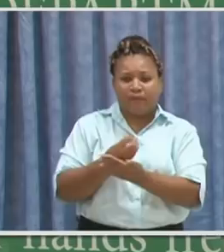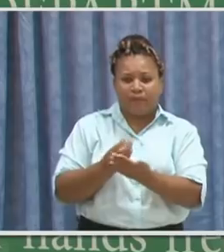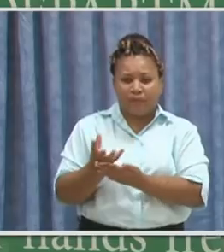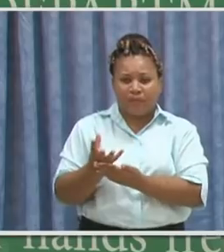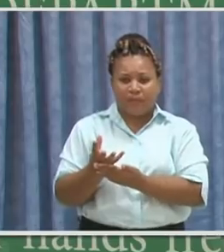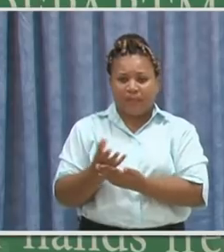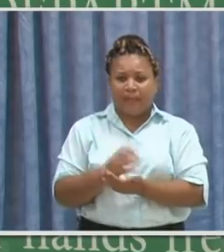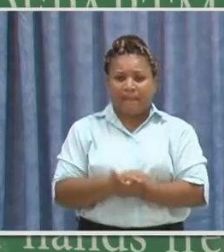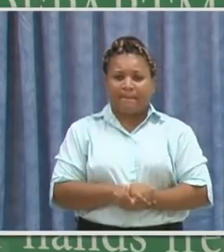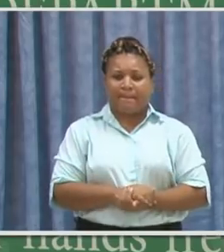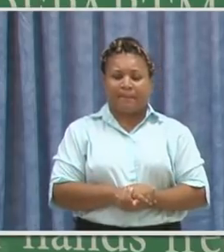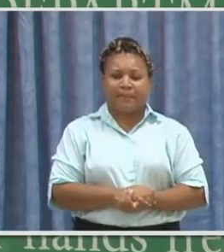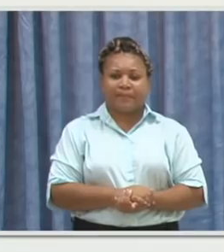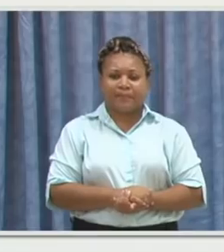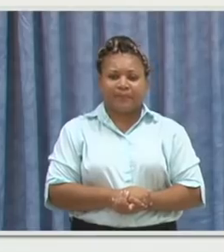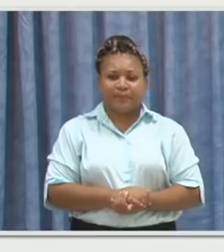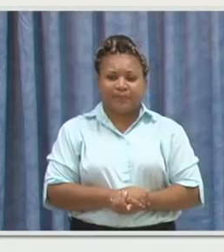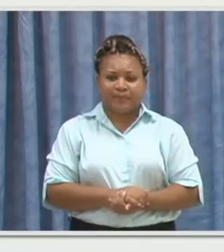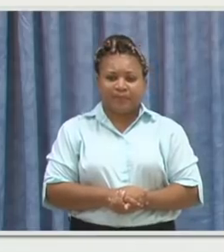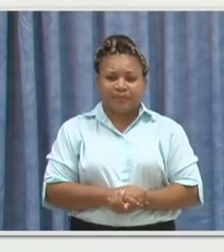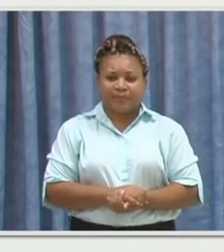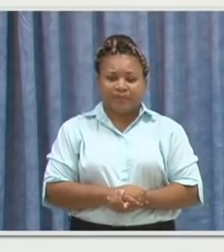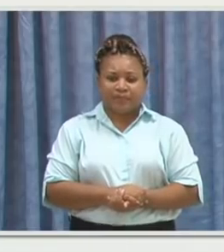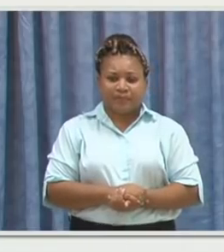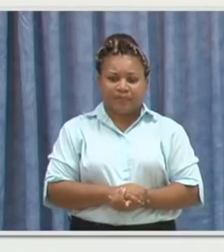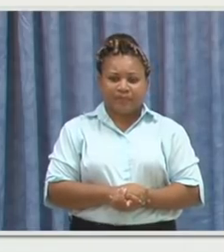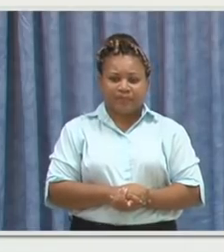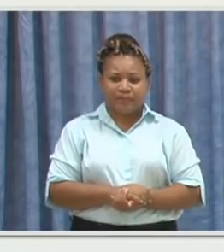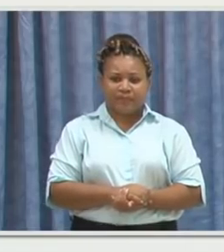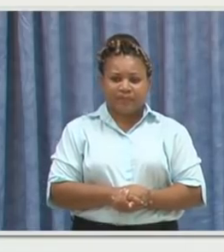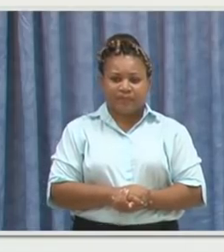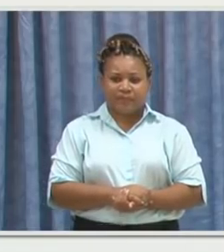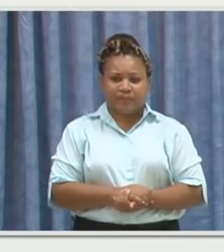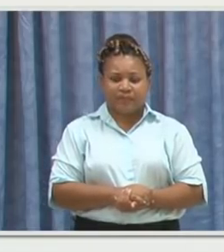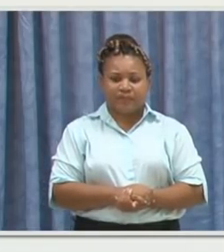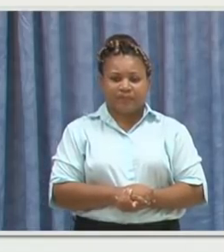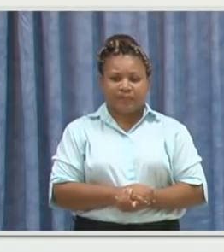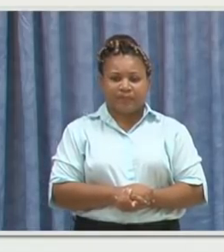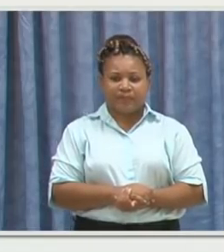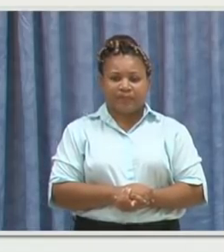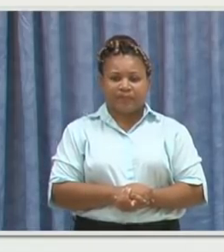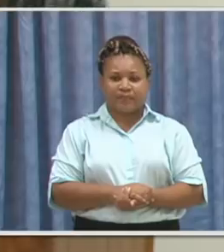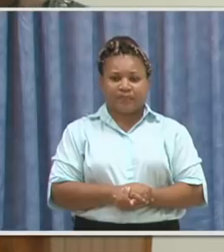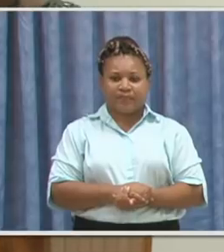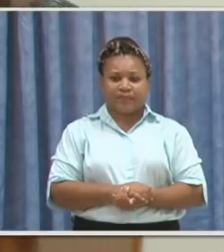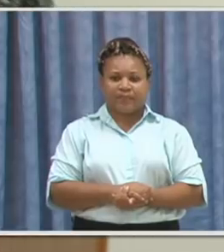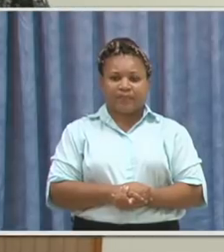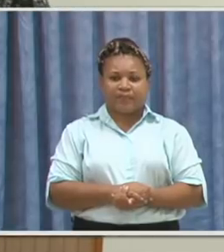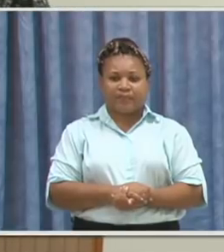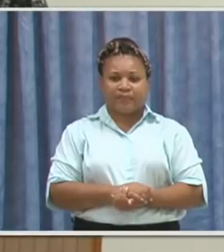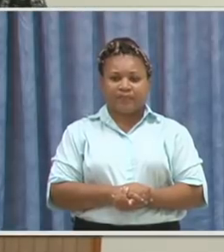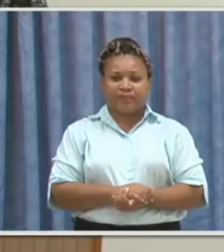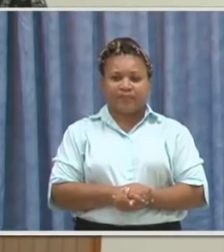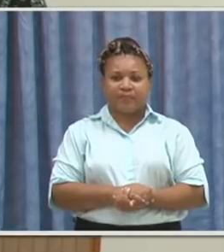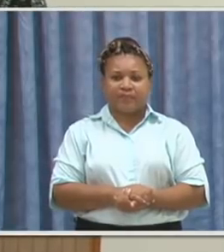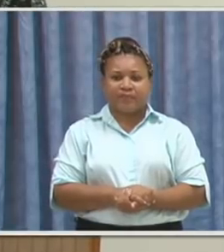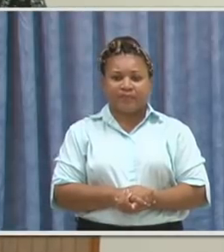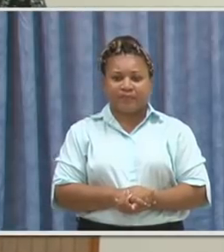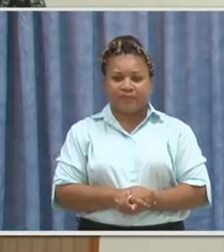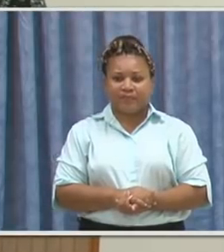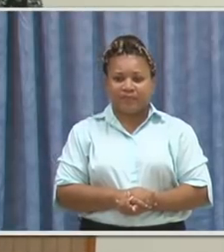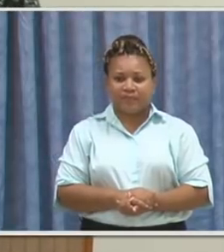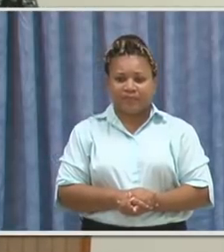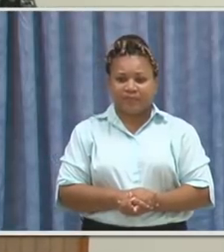Oui. Pour les autres des questions. Le côté visiting hours, nous pour